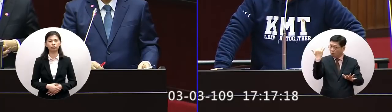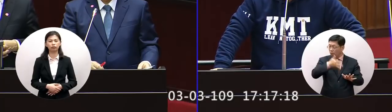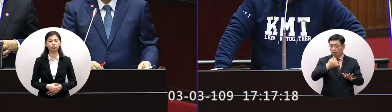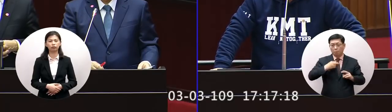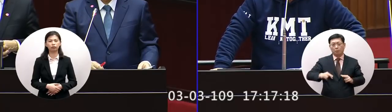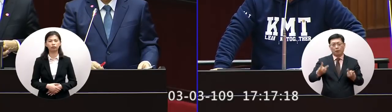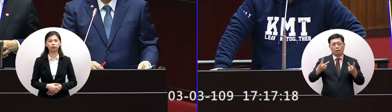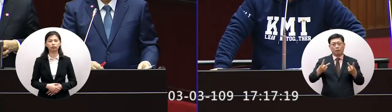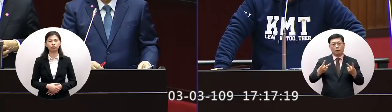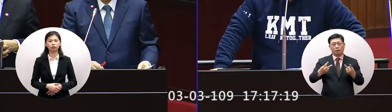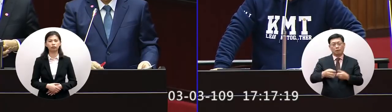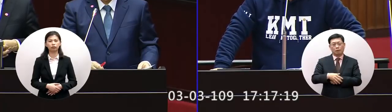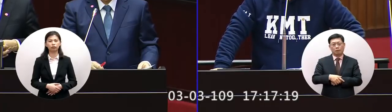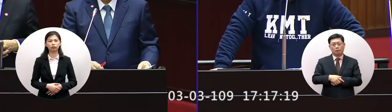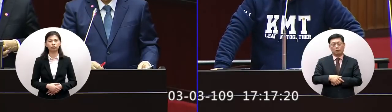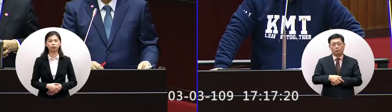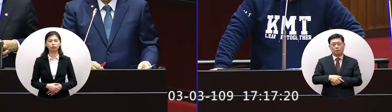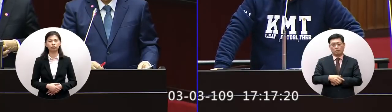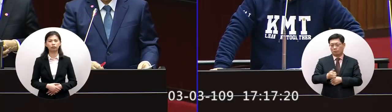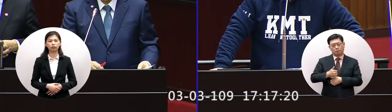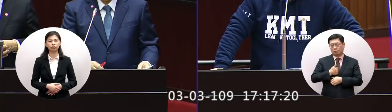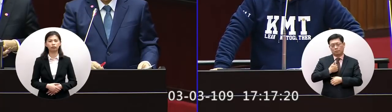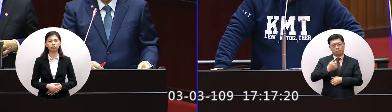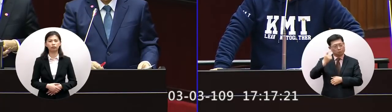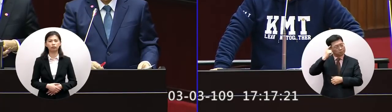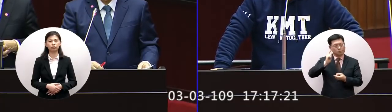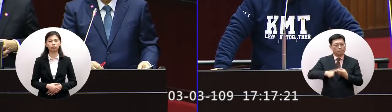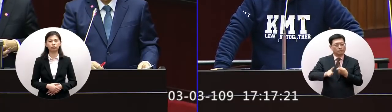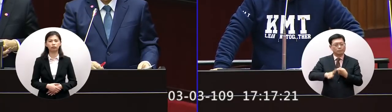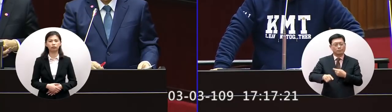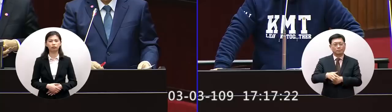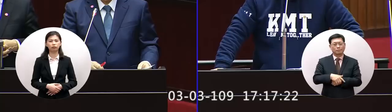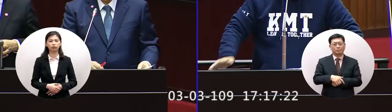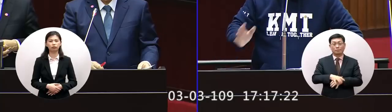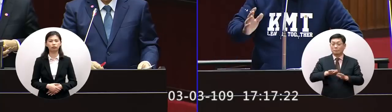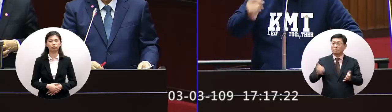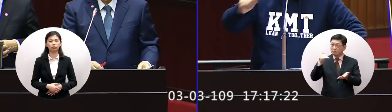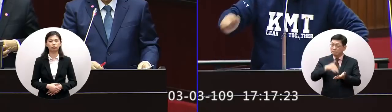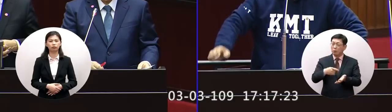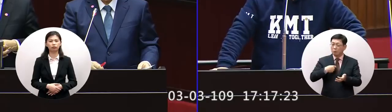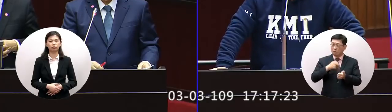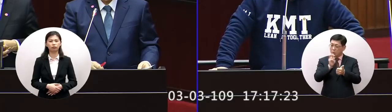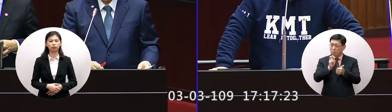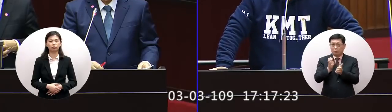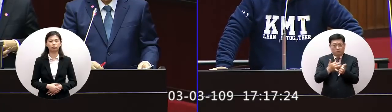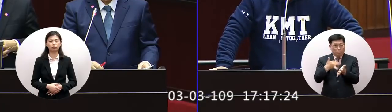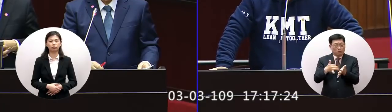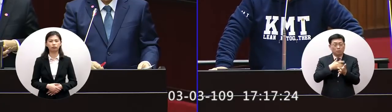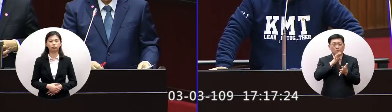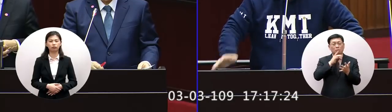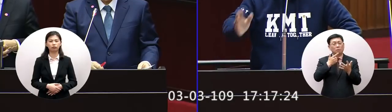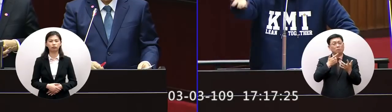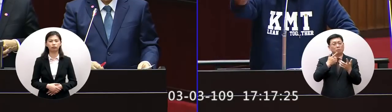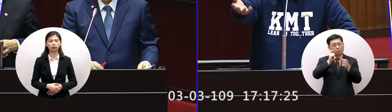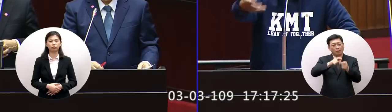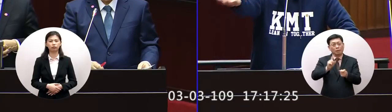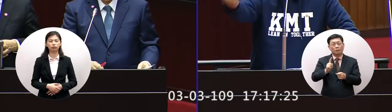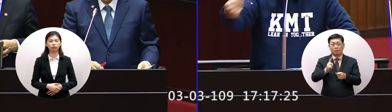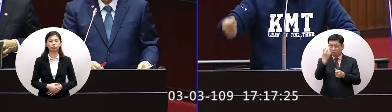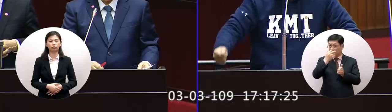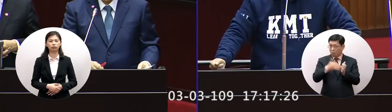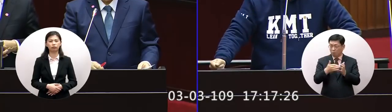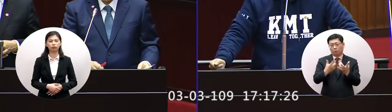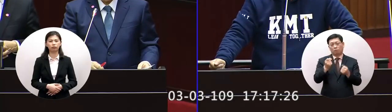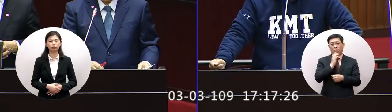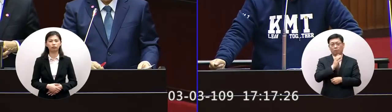部排除掉，我岂止以为不可啊？今仔日到底关心医生是为了啥个啦？你叫我们审完以后